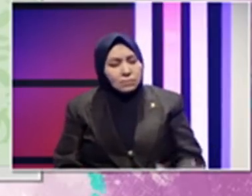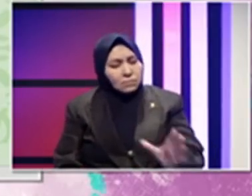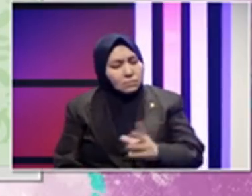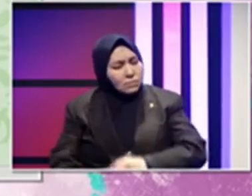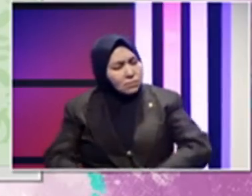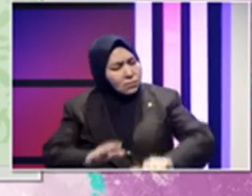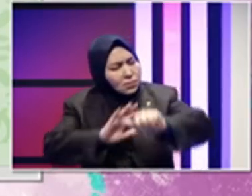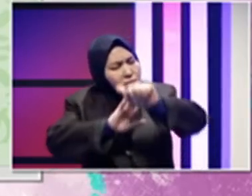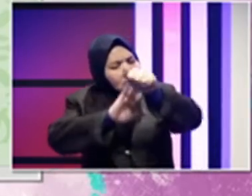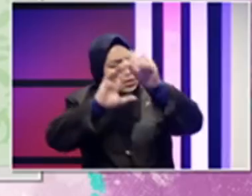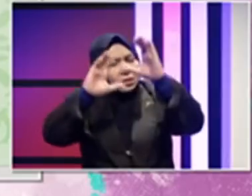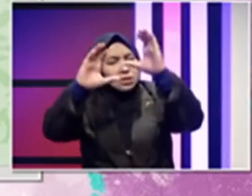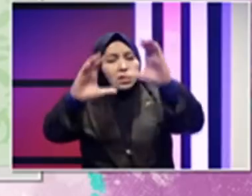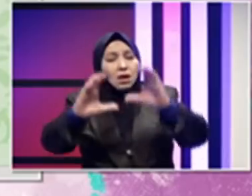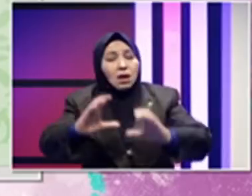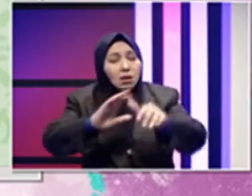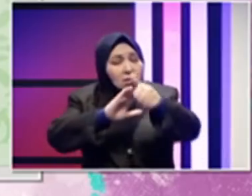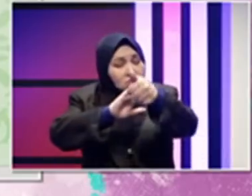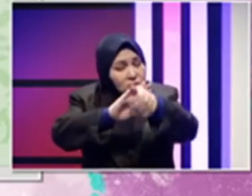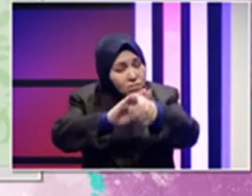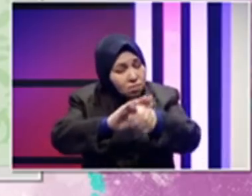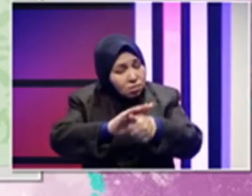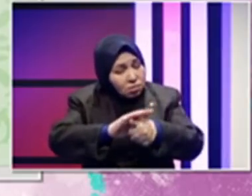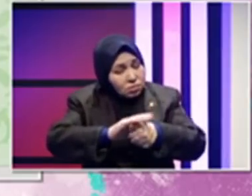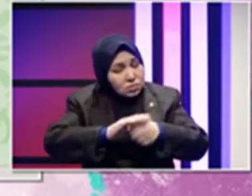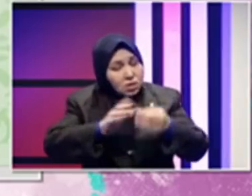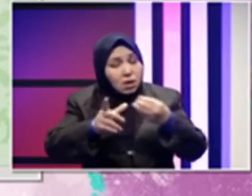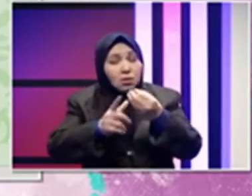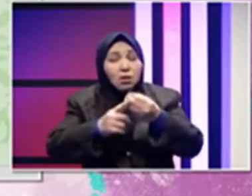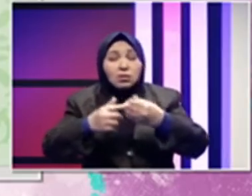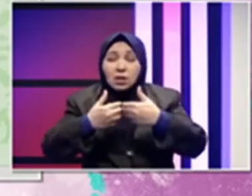sirran wa